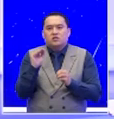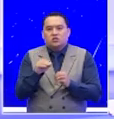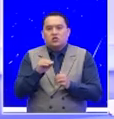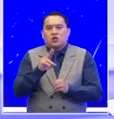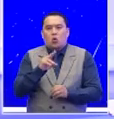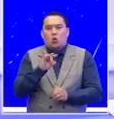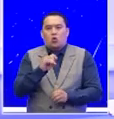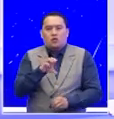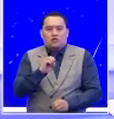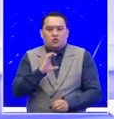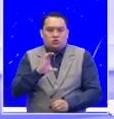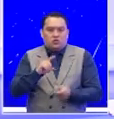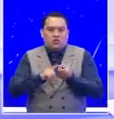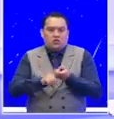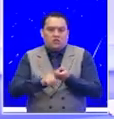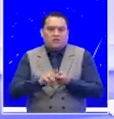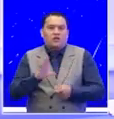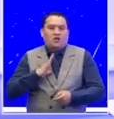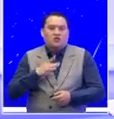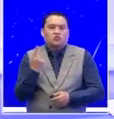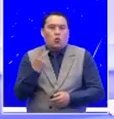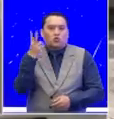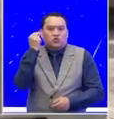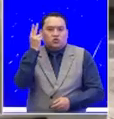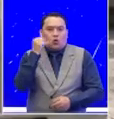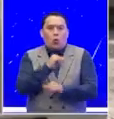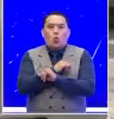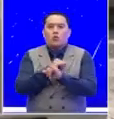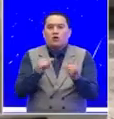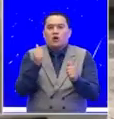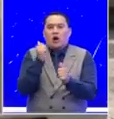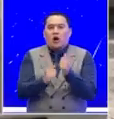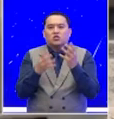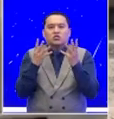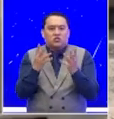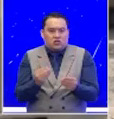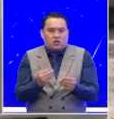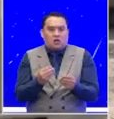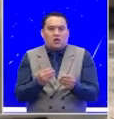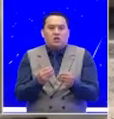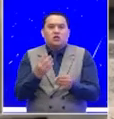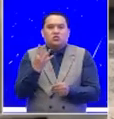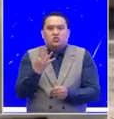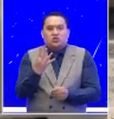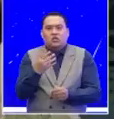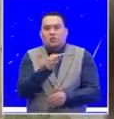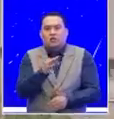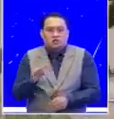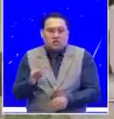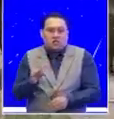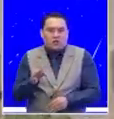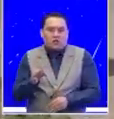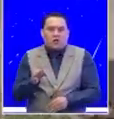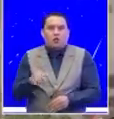10 тысяч зараженных коронавирусной инфекцией. Эта цифра увеличивается ежедневно, примерно на 4,5%.